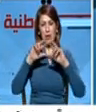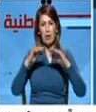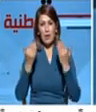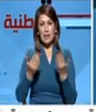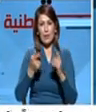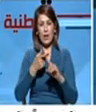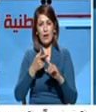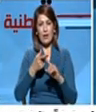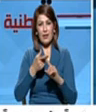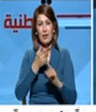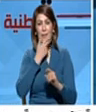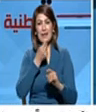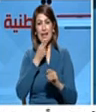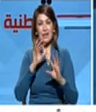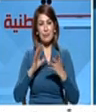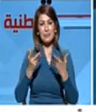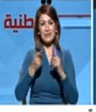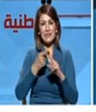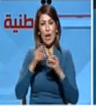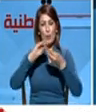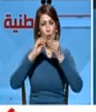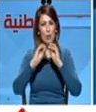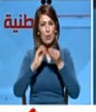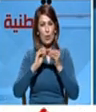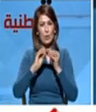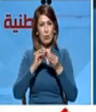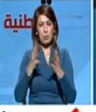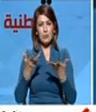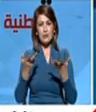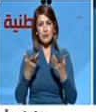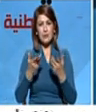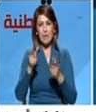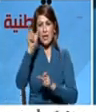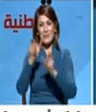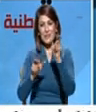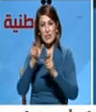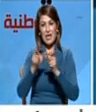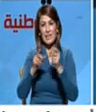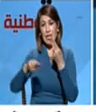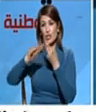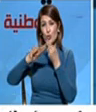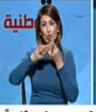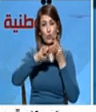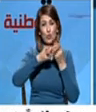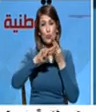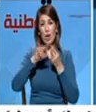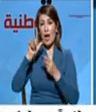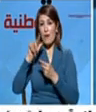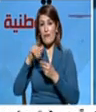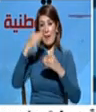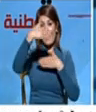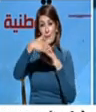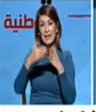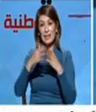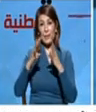بالنسبه اذا كانت اي اشكال بالنسبه للشخص عندنا احنا مكتب العلاقات مع المواطن على